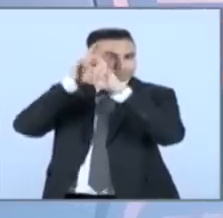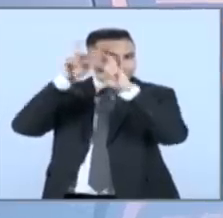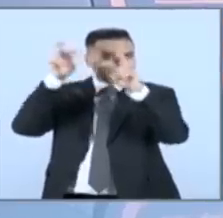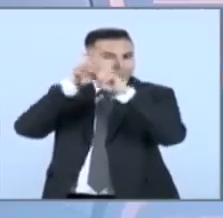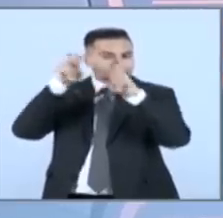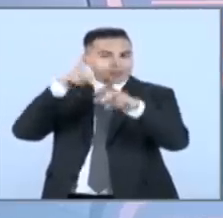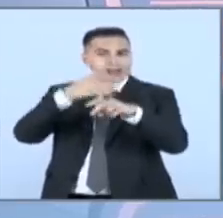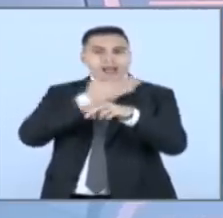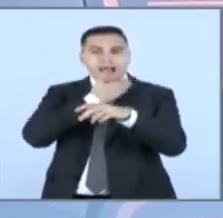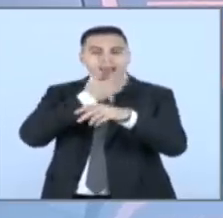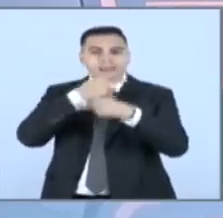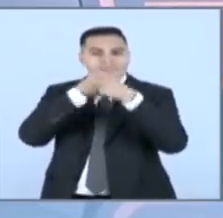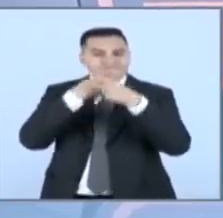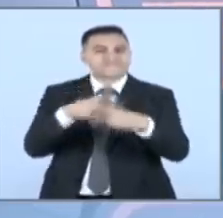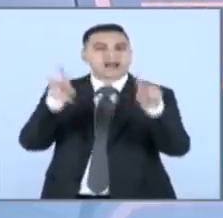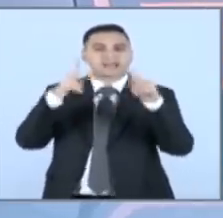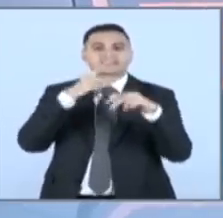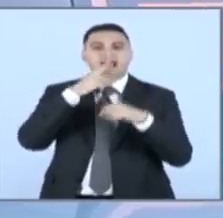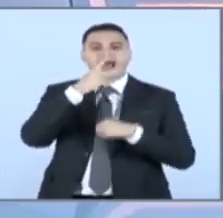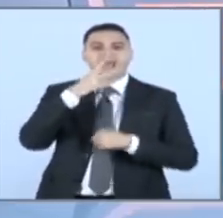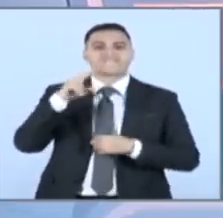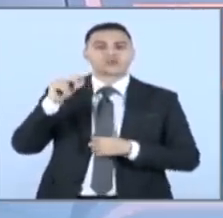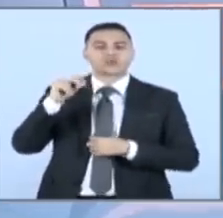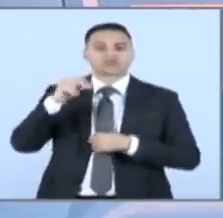بدأ في الخدمة في 2020.